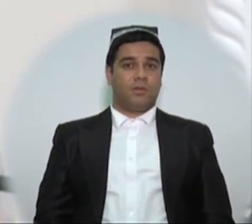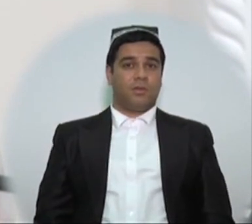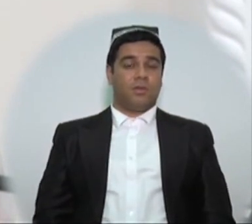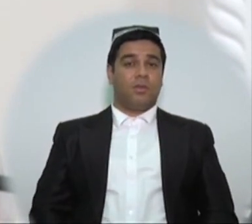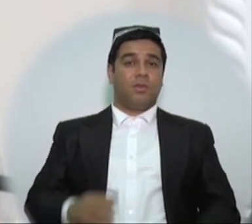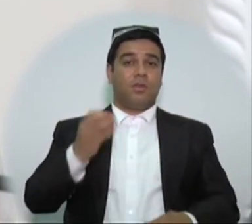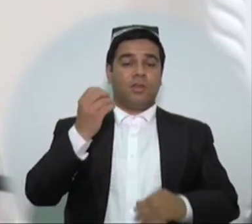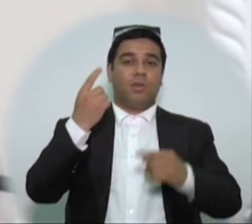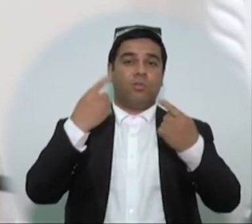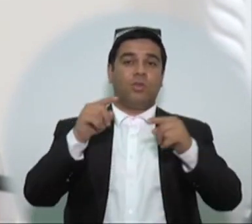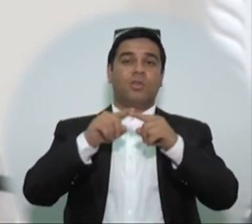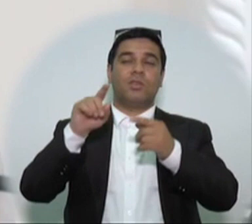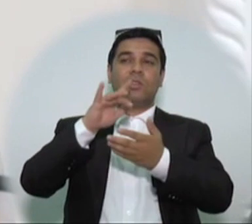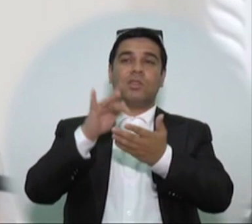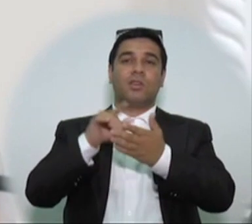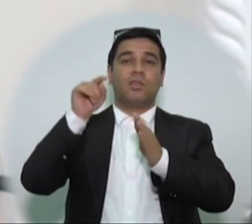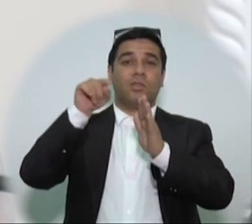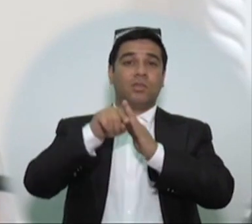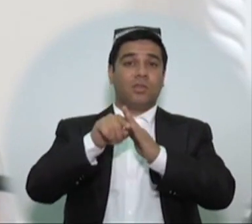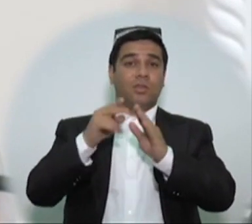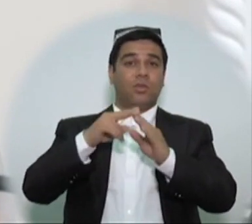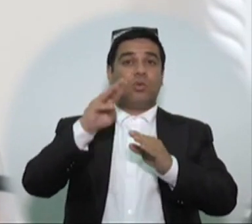Yana boshqa shaharlarni oladigan bo'lsak,